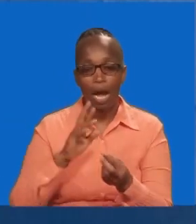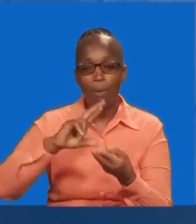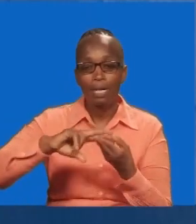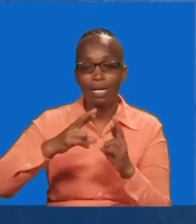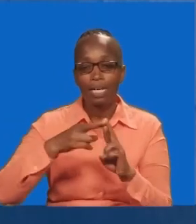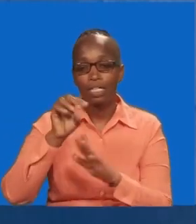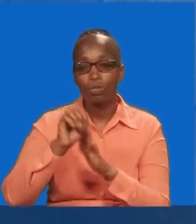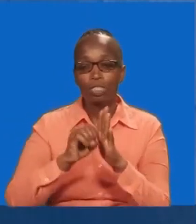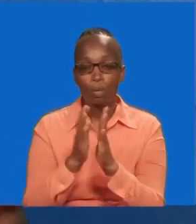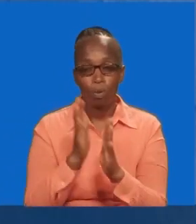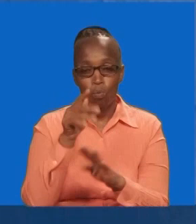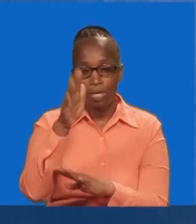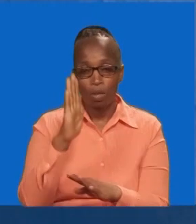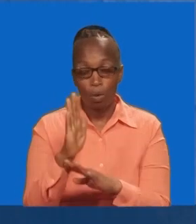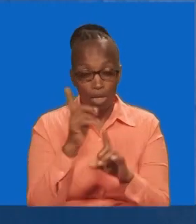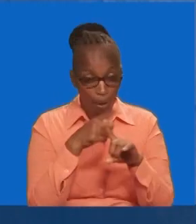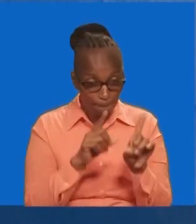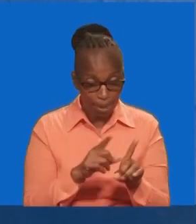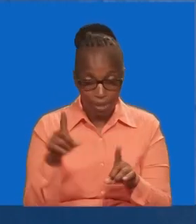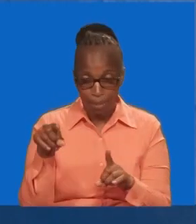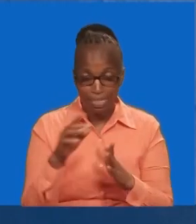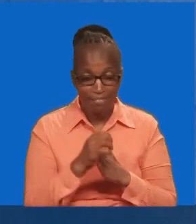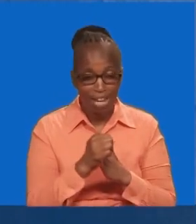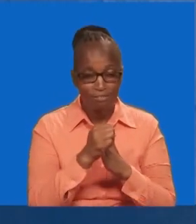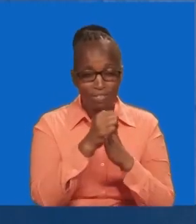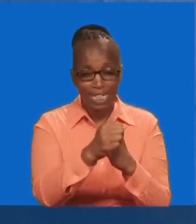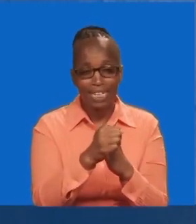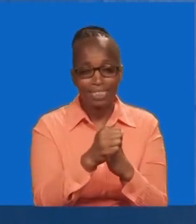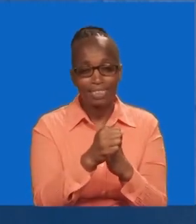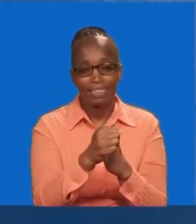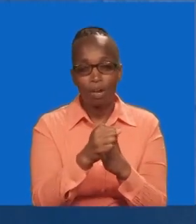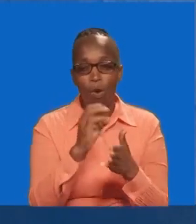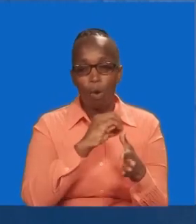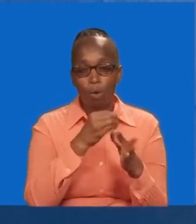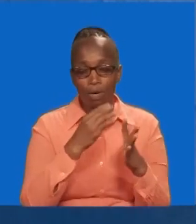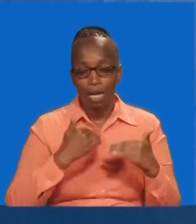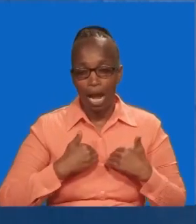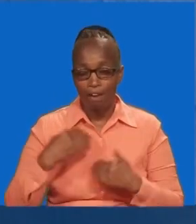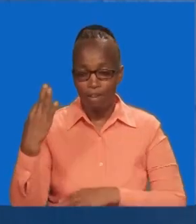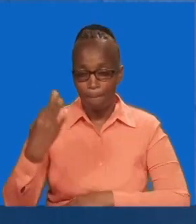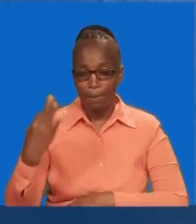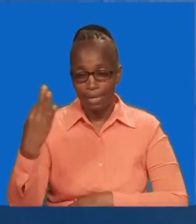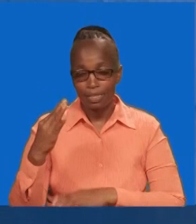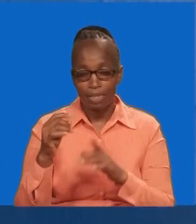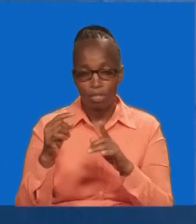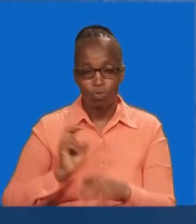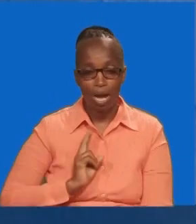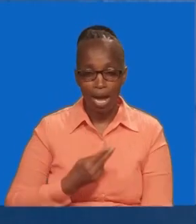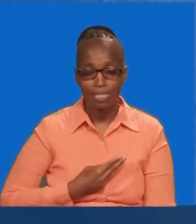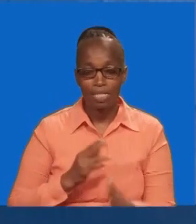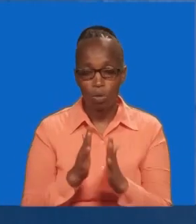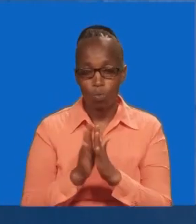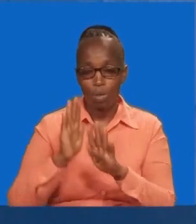katika uhusiano wetu na Mungu. Lakini ameongoza ama ametuhubiria kwa